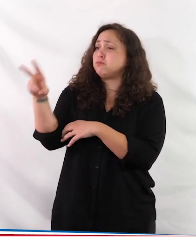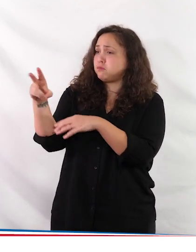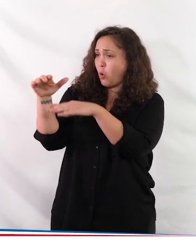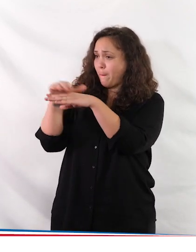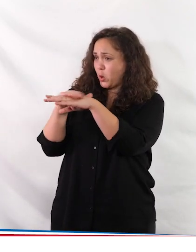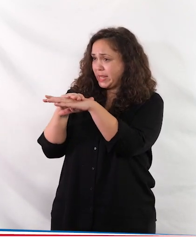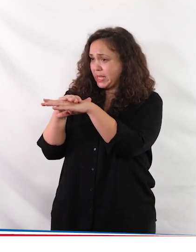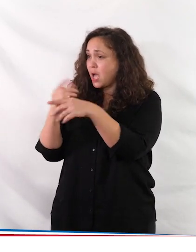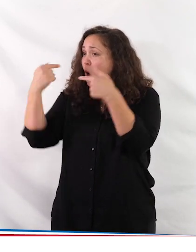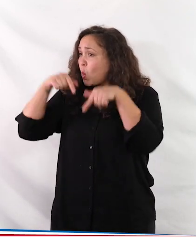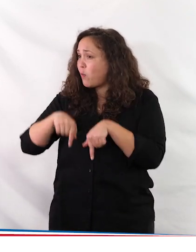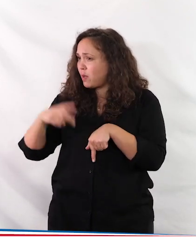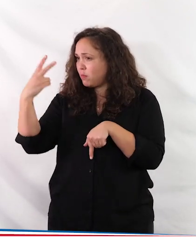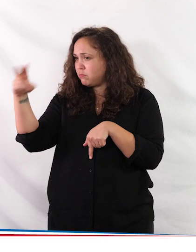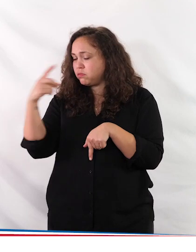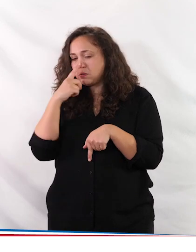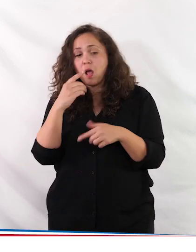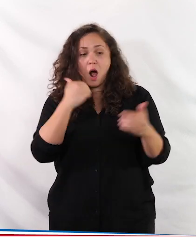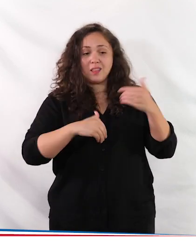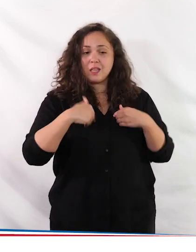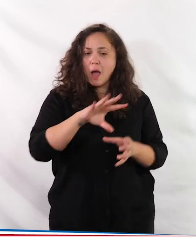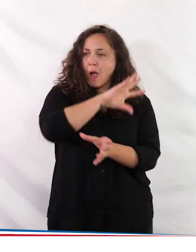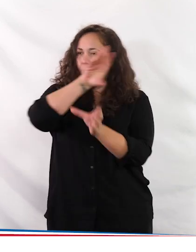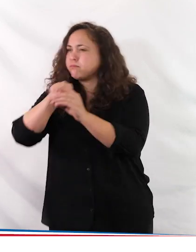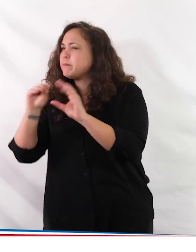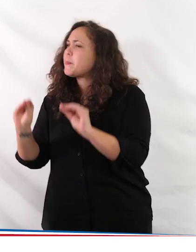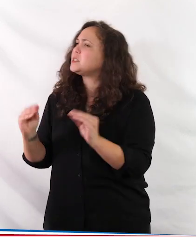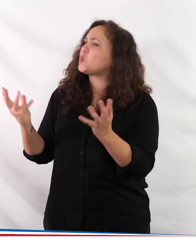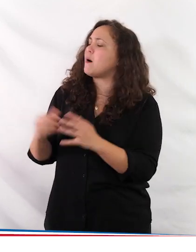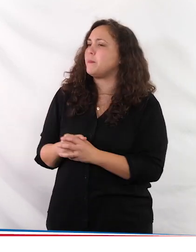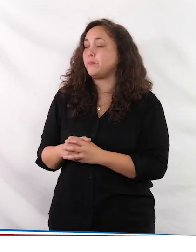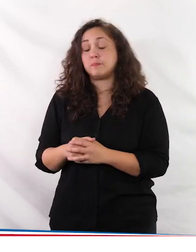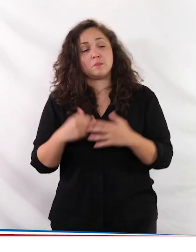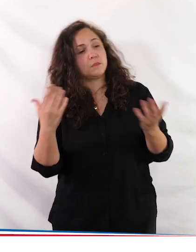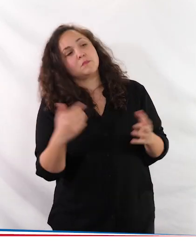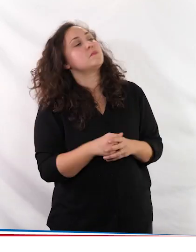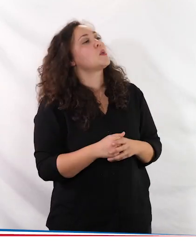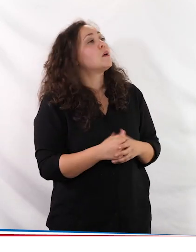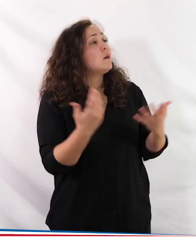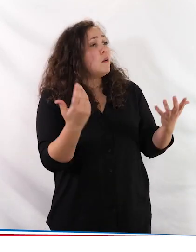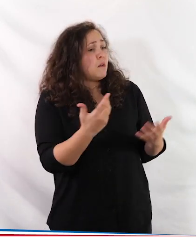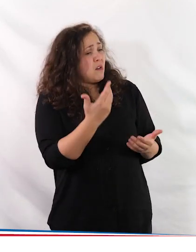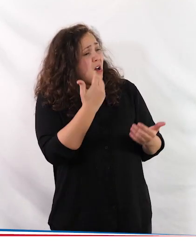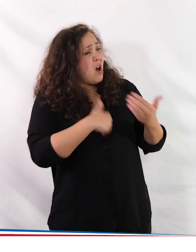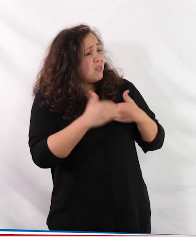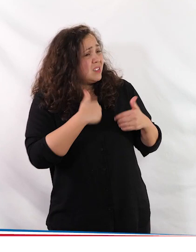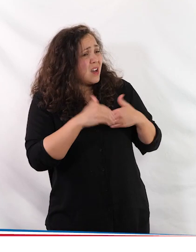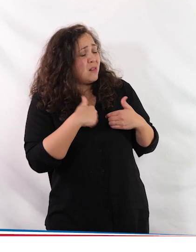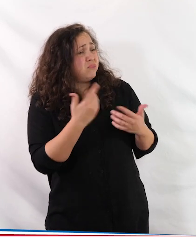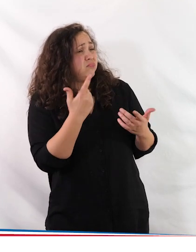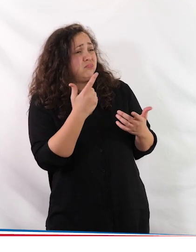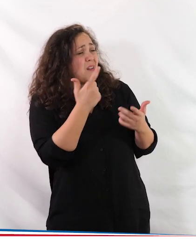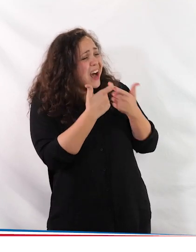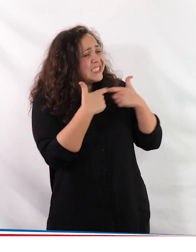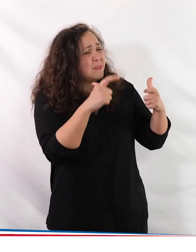quelle sera la place du handicap dans votre politique ou votre gouvernement ? D'abord, la question du handicap, l'accessibilité,